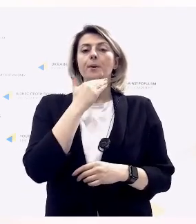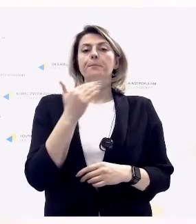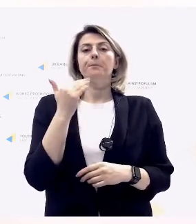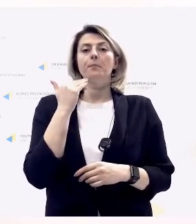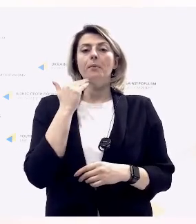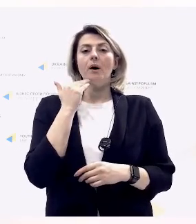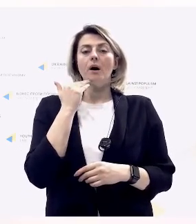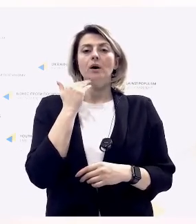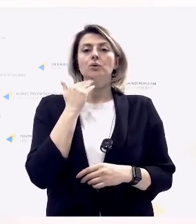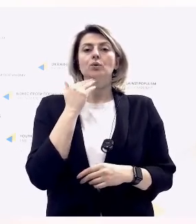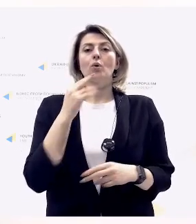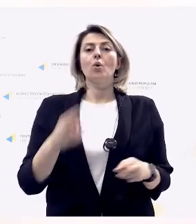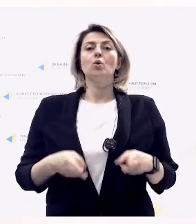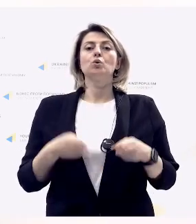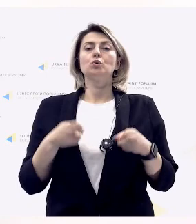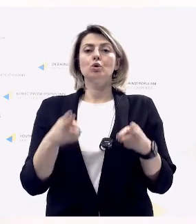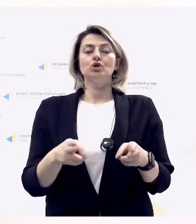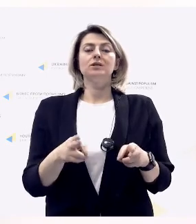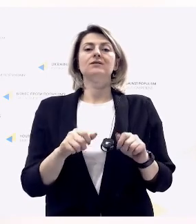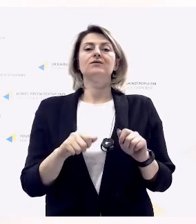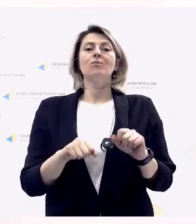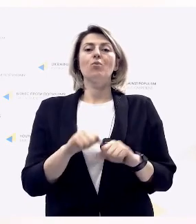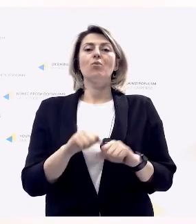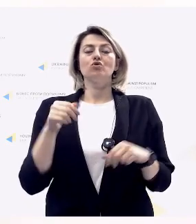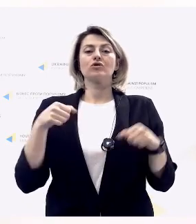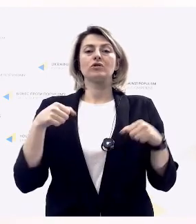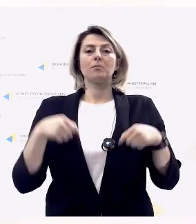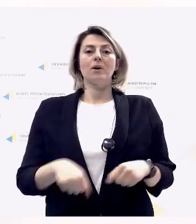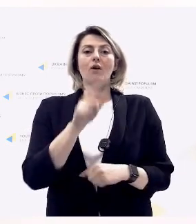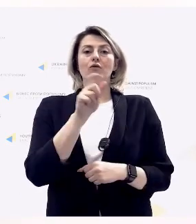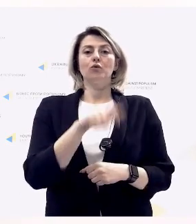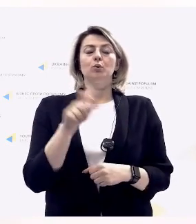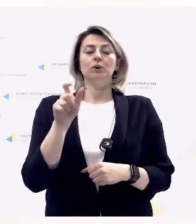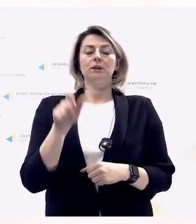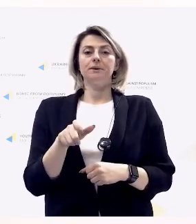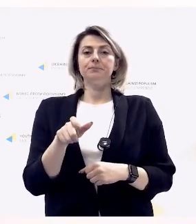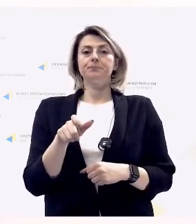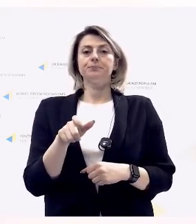Багато злочинців, порушників прав людини